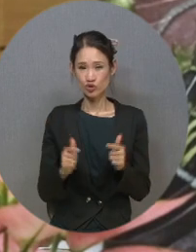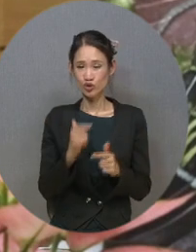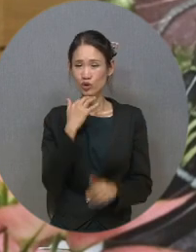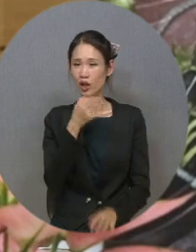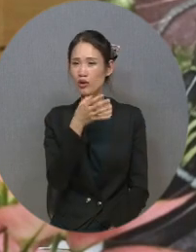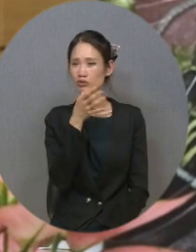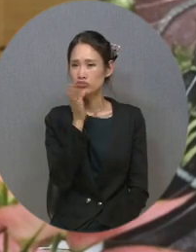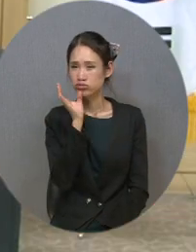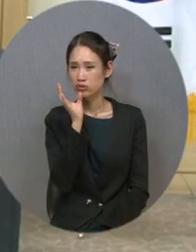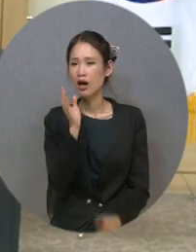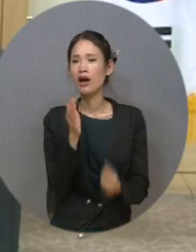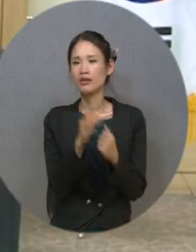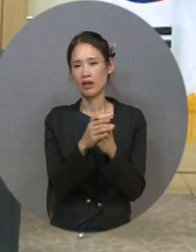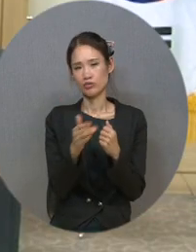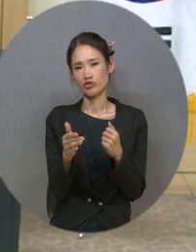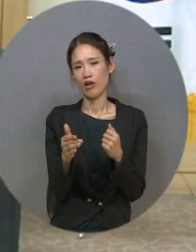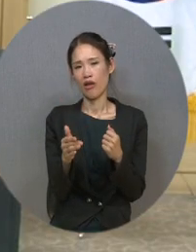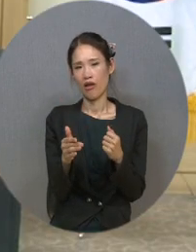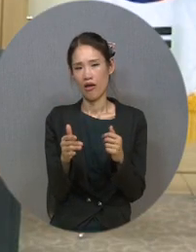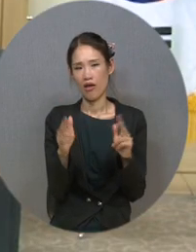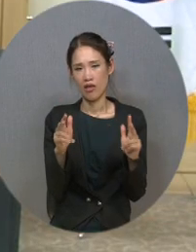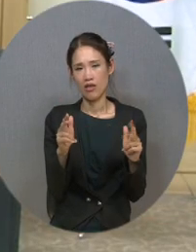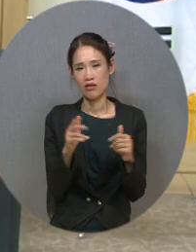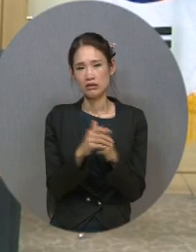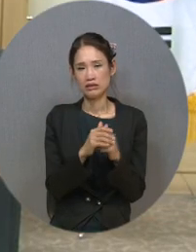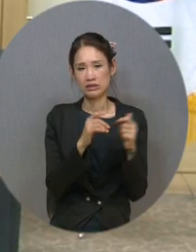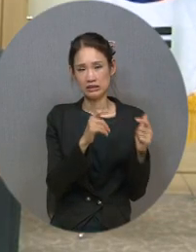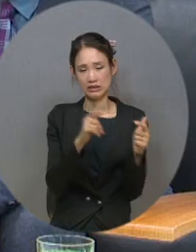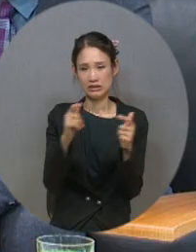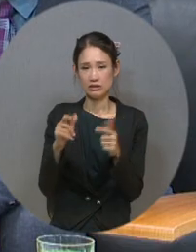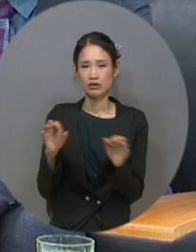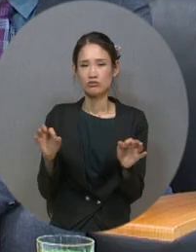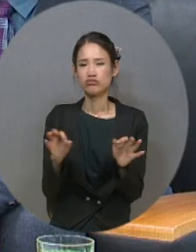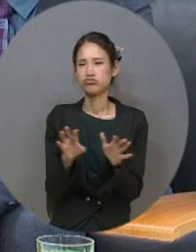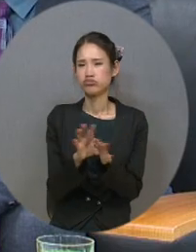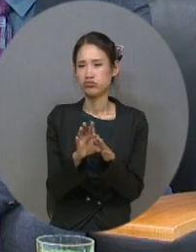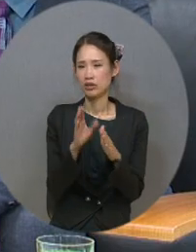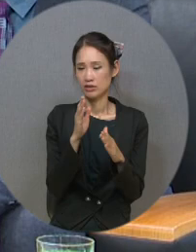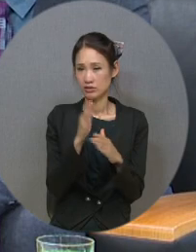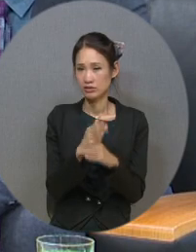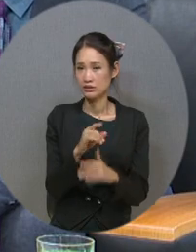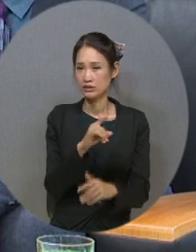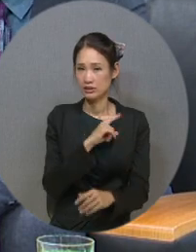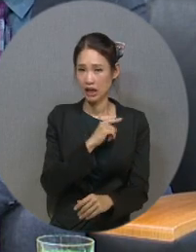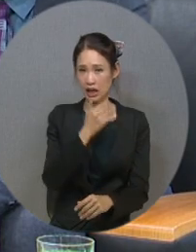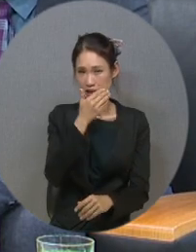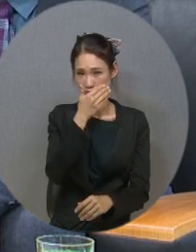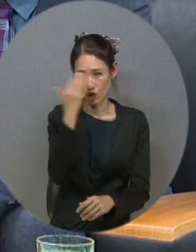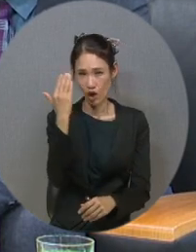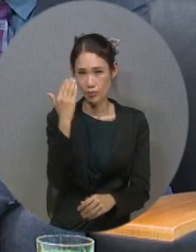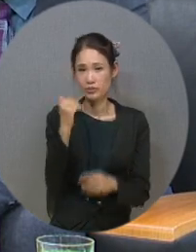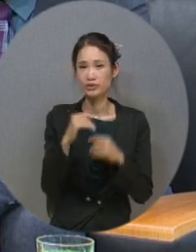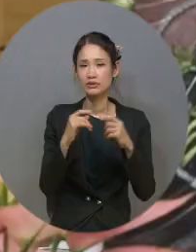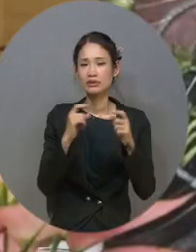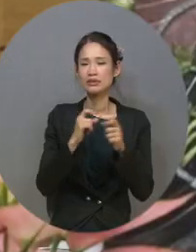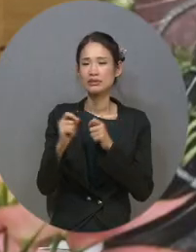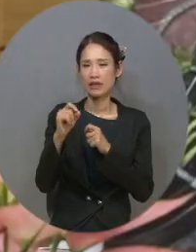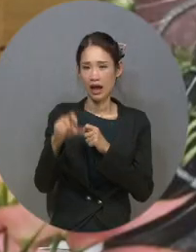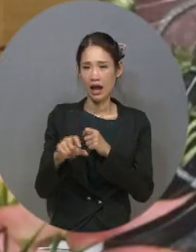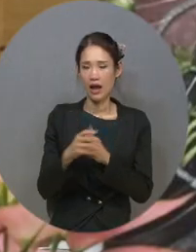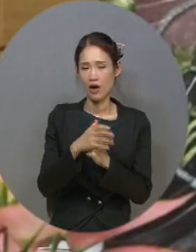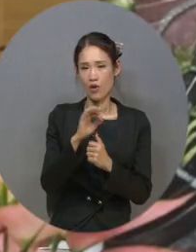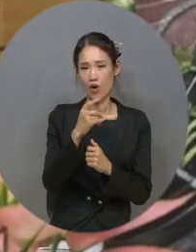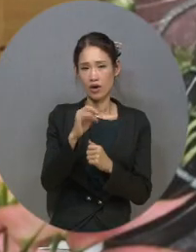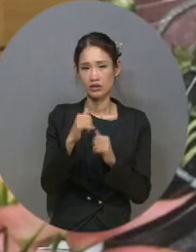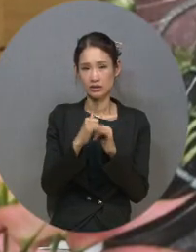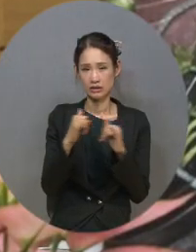고령화로 인해서 굉장히 지방 소멸이 다가오고 있지 않습니까? 전남에서 가장 젊은 지자체인 광양시는 인구